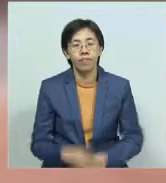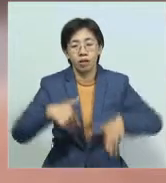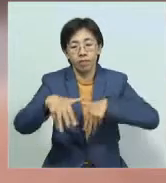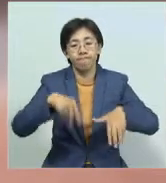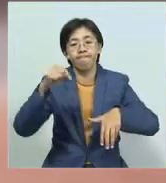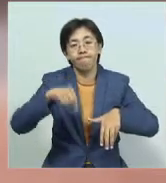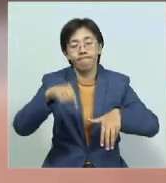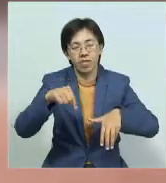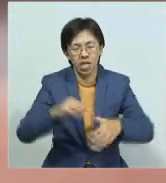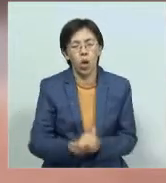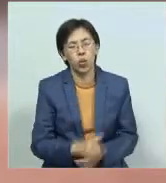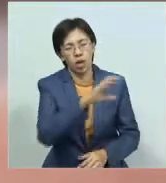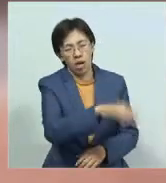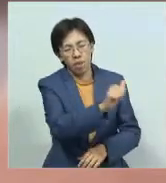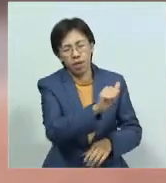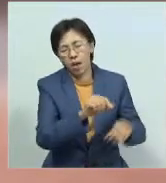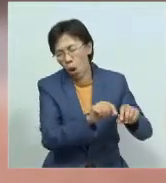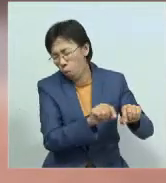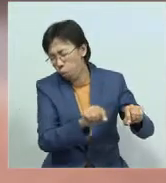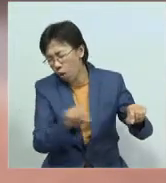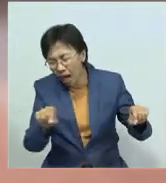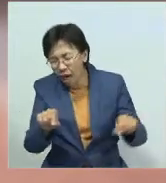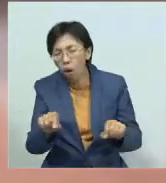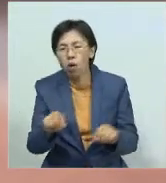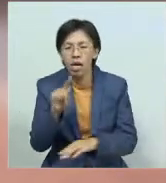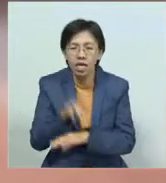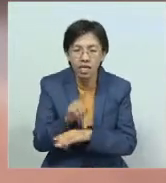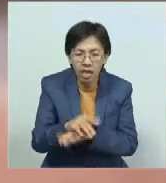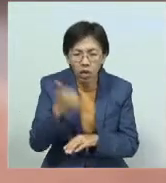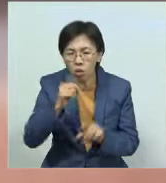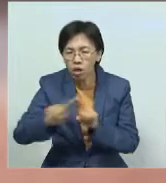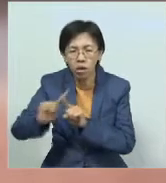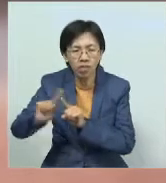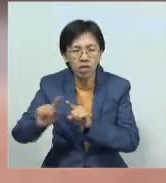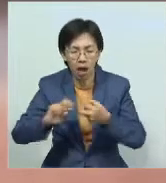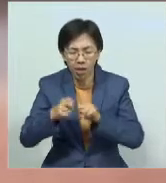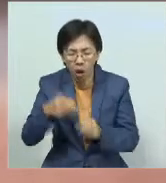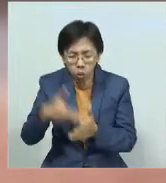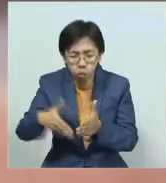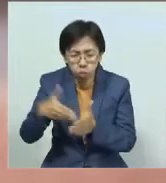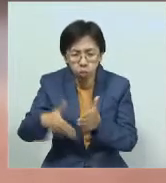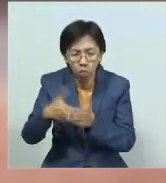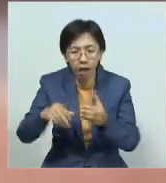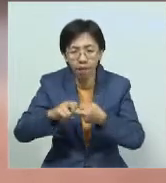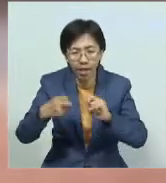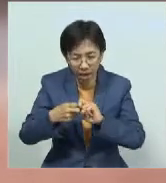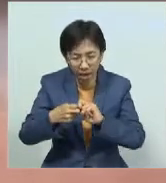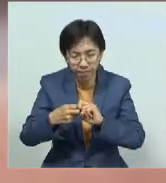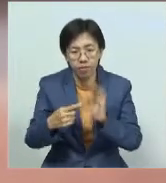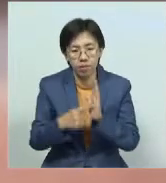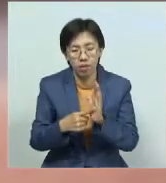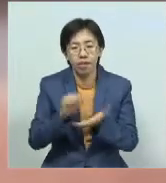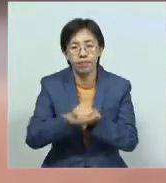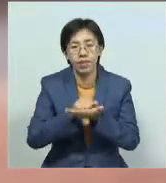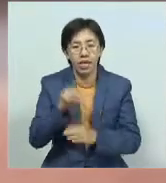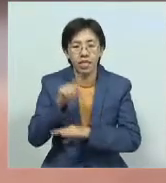ห่งนี้อยู่ห่างไกลทำให้ระบบการสื่อสารโทรคมนาคมในอดีตนั้นมีข้อจำกัดมากโดยเฉพาะการให้บริ